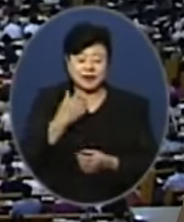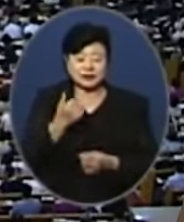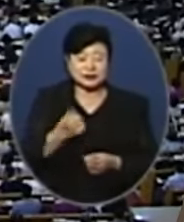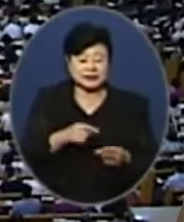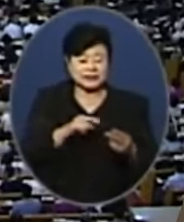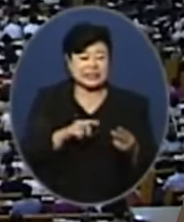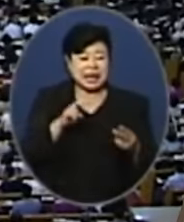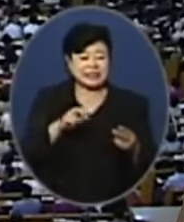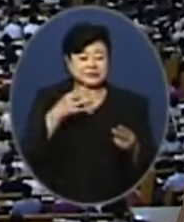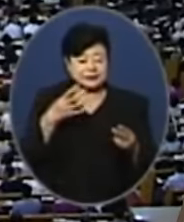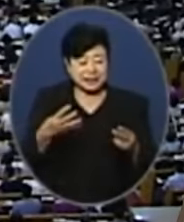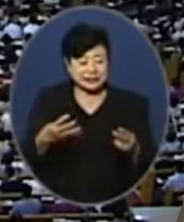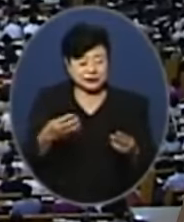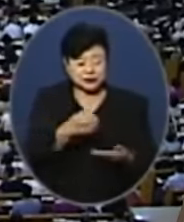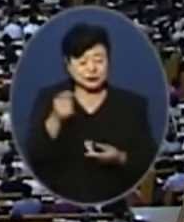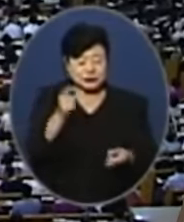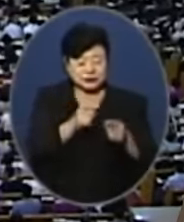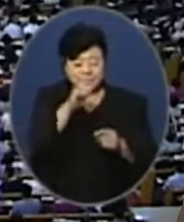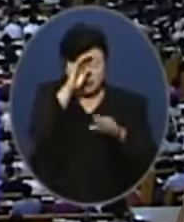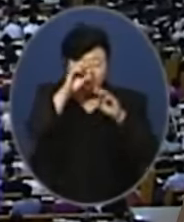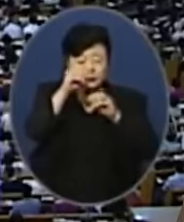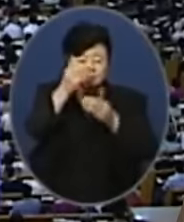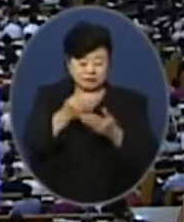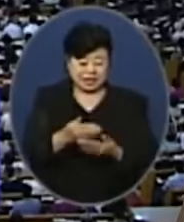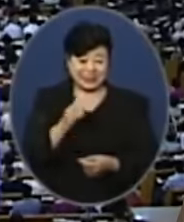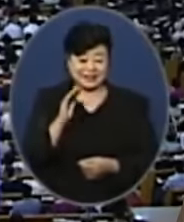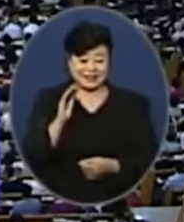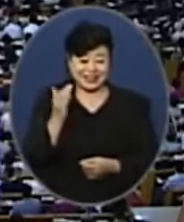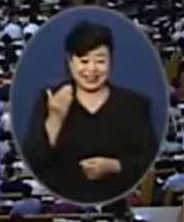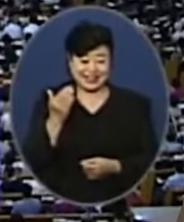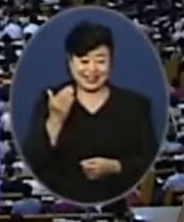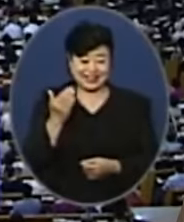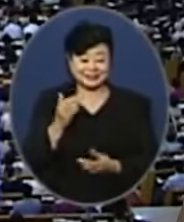베드로전서 2장 24절 같이 그가 채찍에 맞음으로 너희는 나음을 얻었나니.